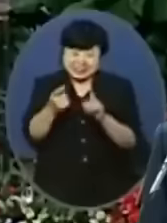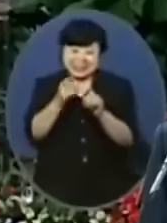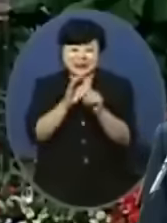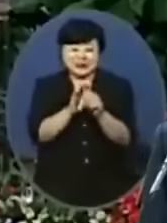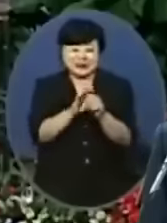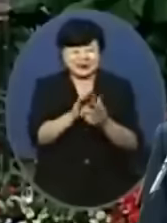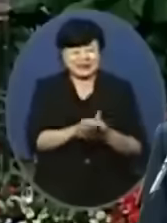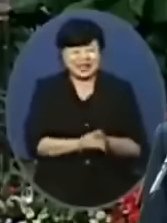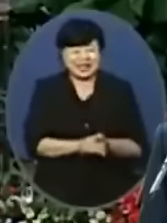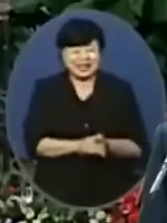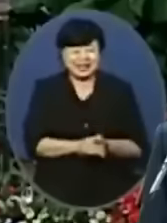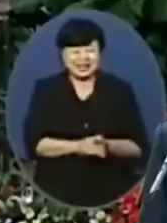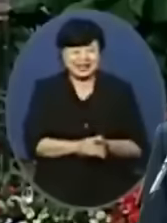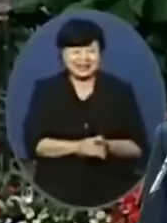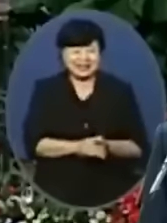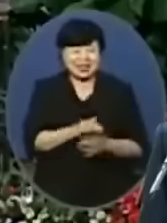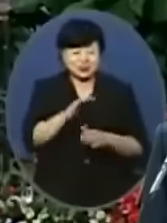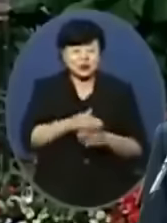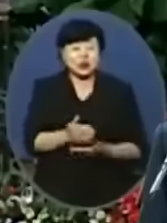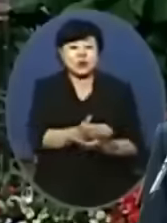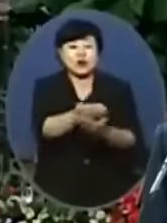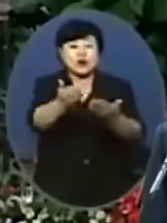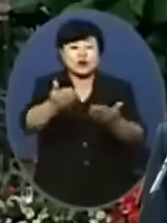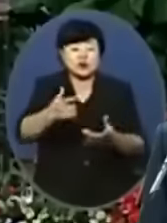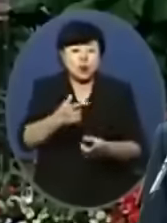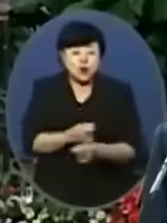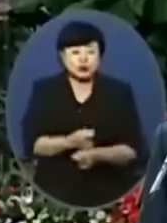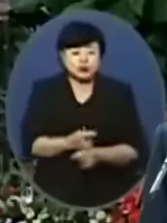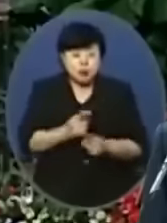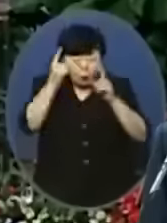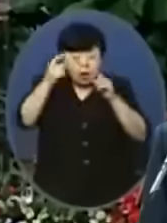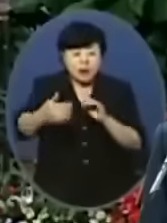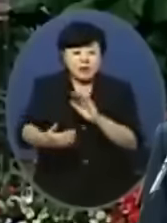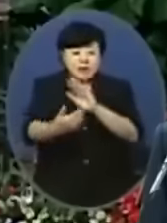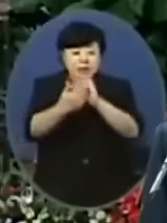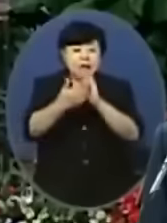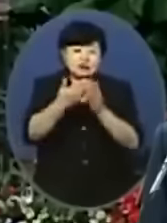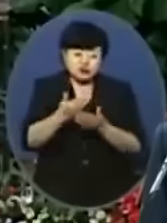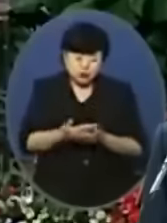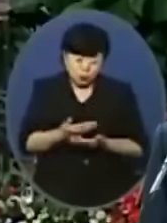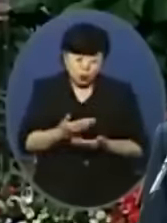해주시고 손을 펴서 원수의 분노를 막아주시고